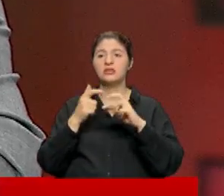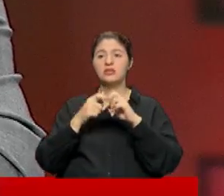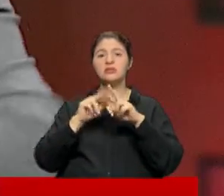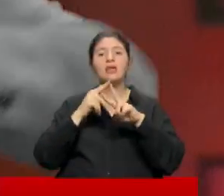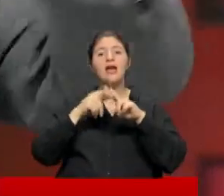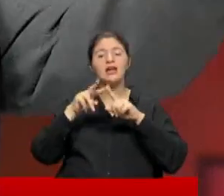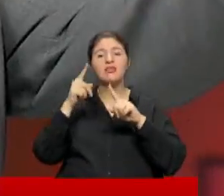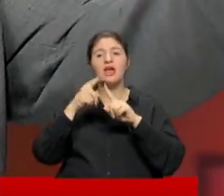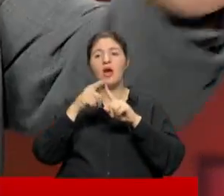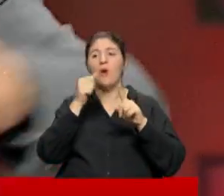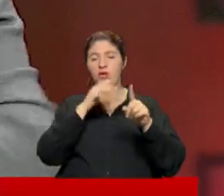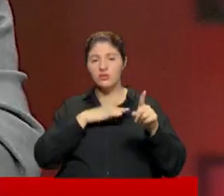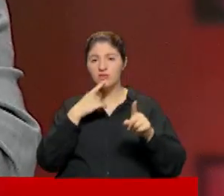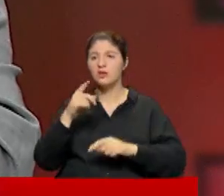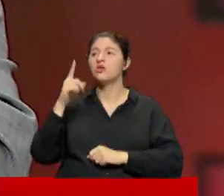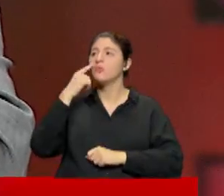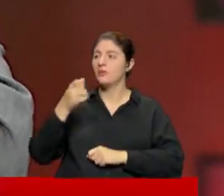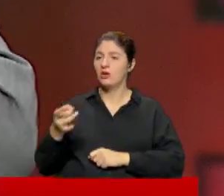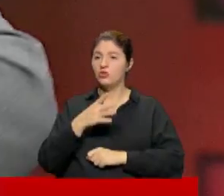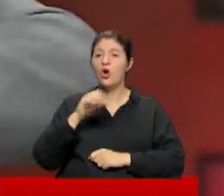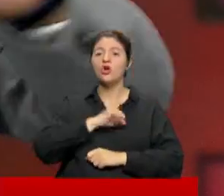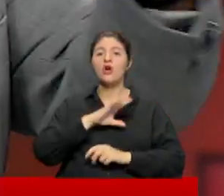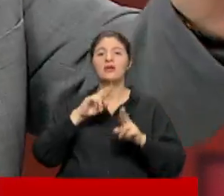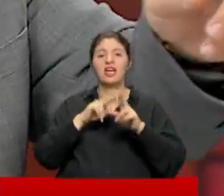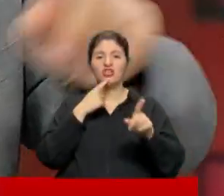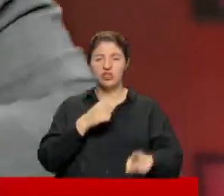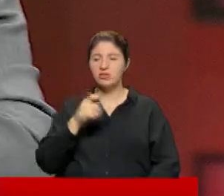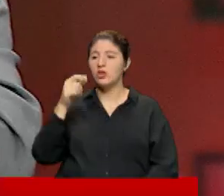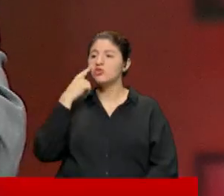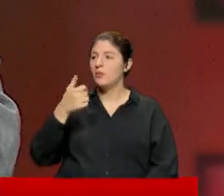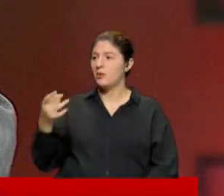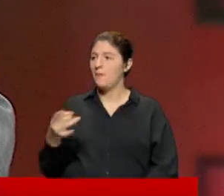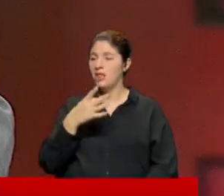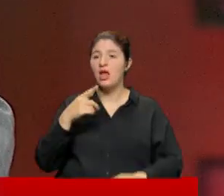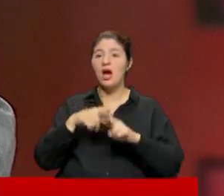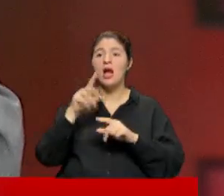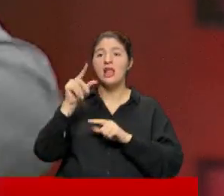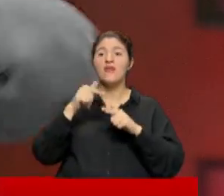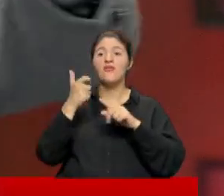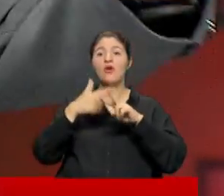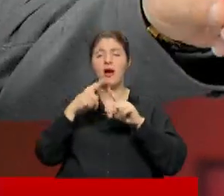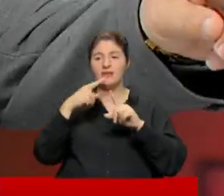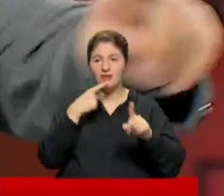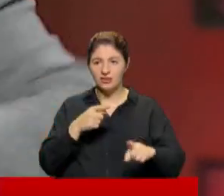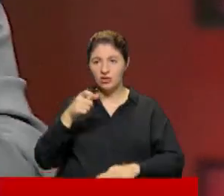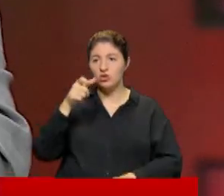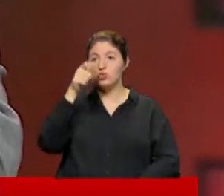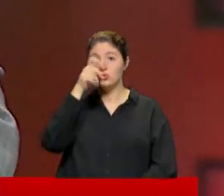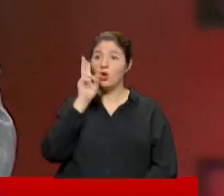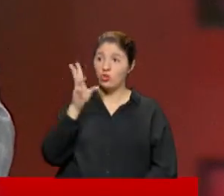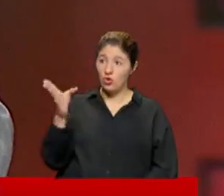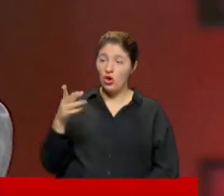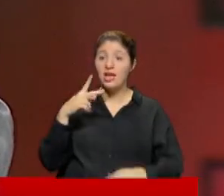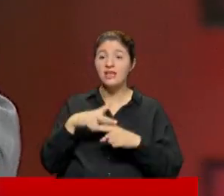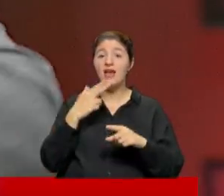dedi Cumhurbaşkanı attı Korkmaz Karaca dedi Cumhurbaşkanı attı Ali Fuat Taşkesen dedi Türkiye görüyor